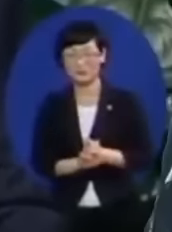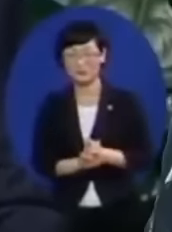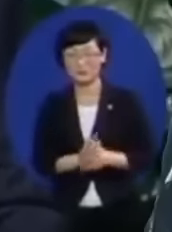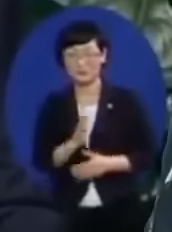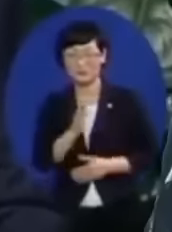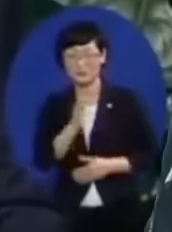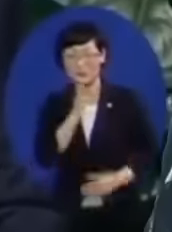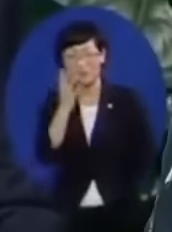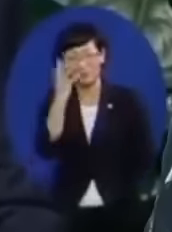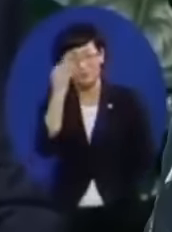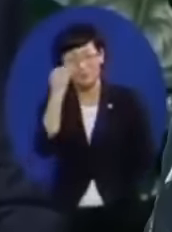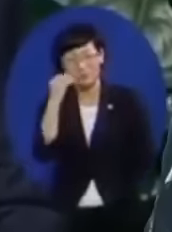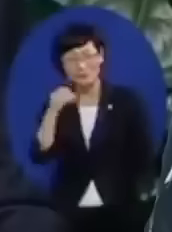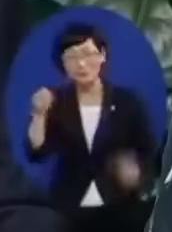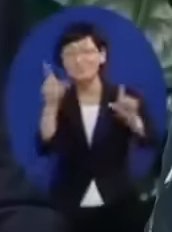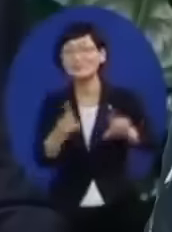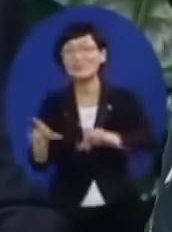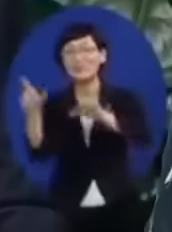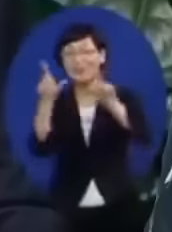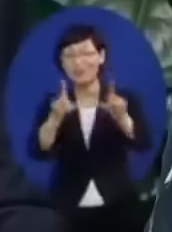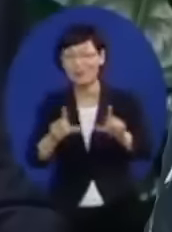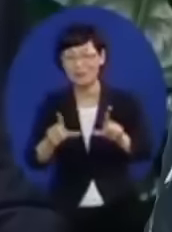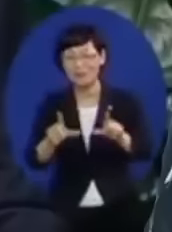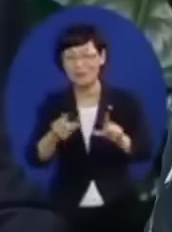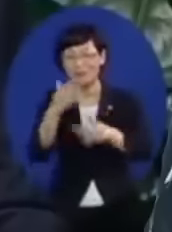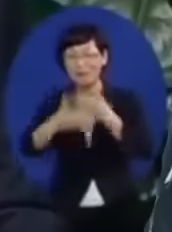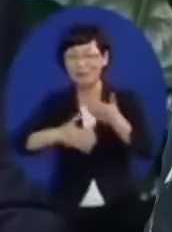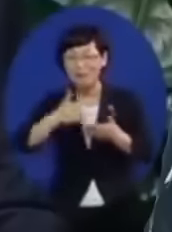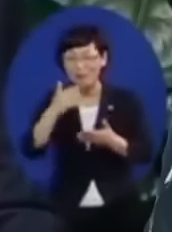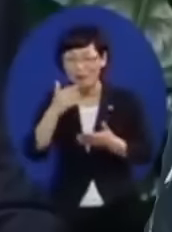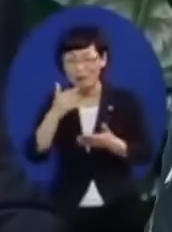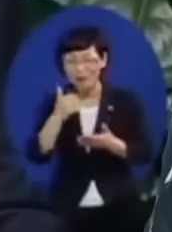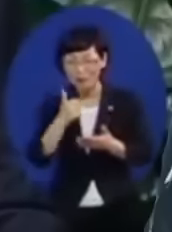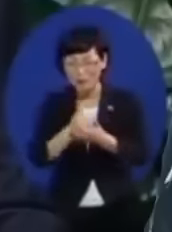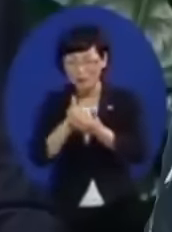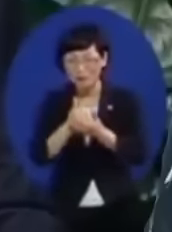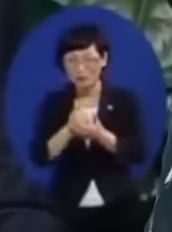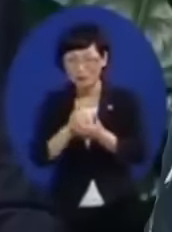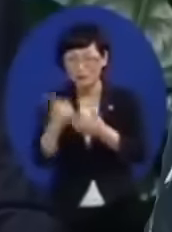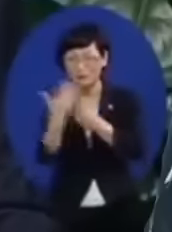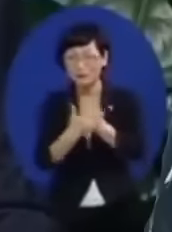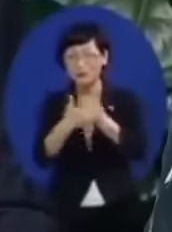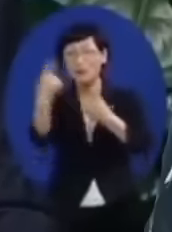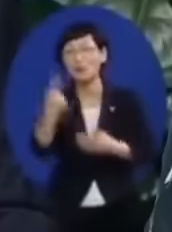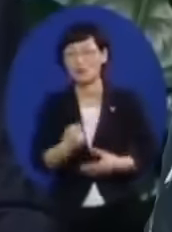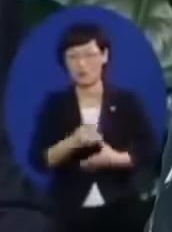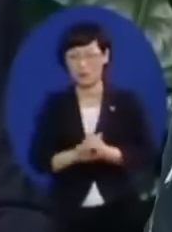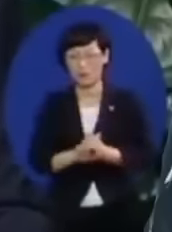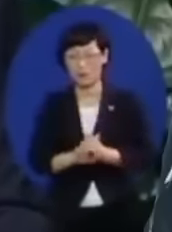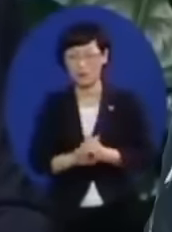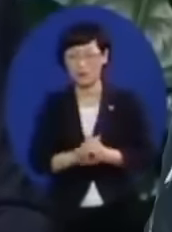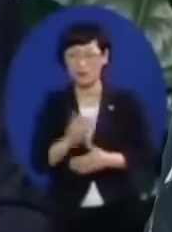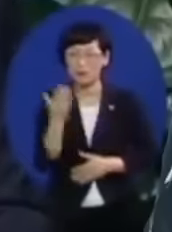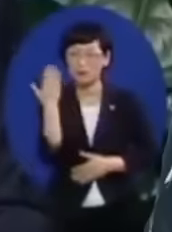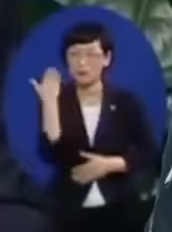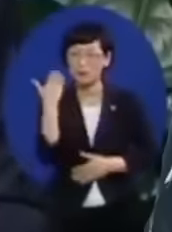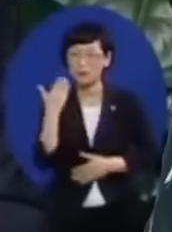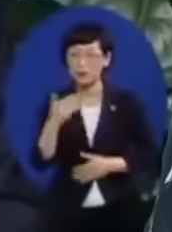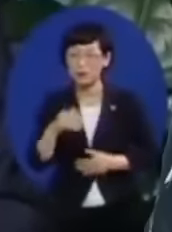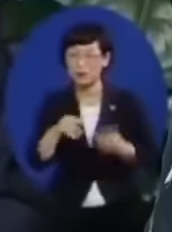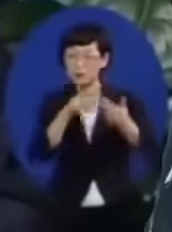참 신기한 삶이 하나님을 의지하는 사람들에게 다가오는 것입니다. 저는 지난 7월